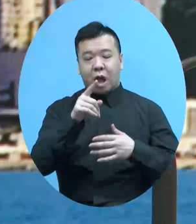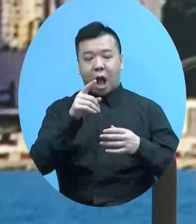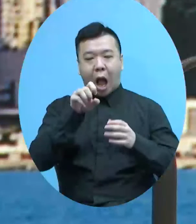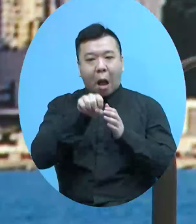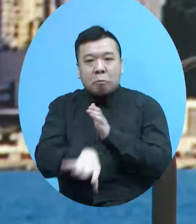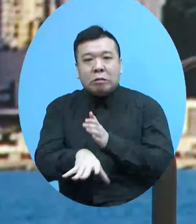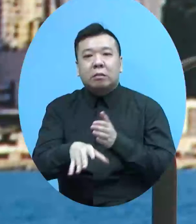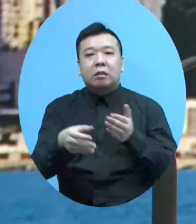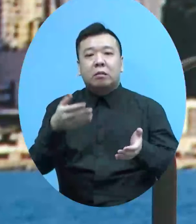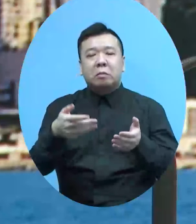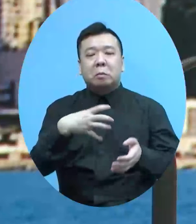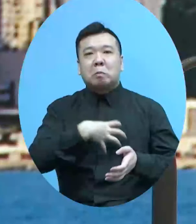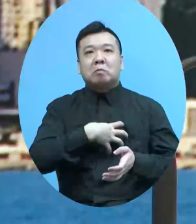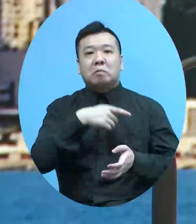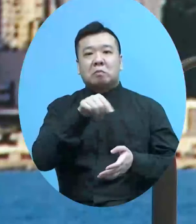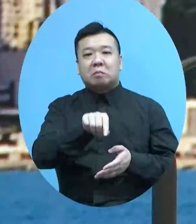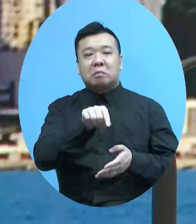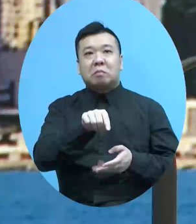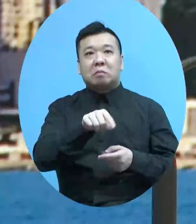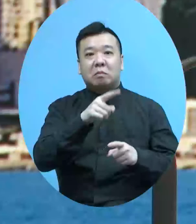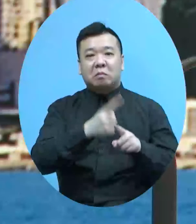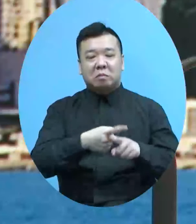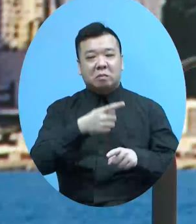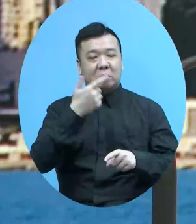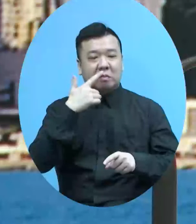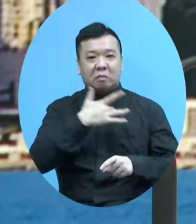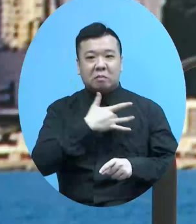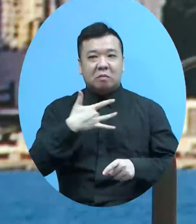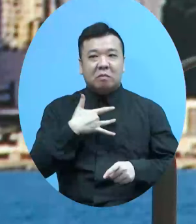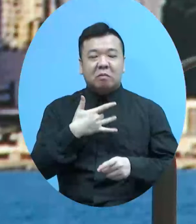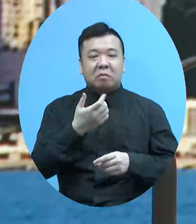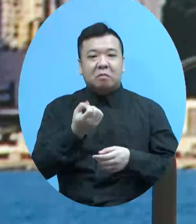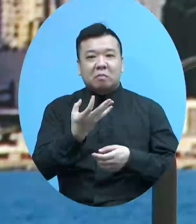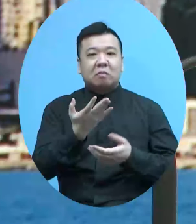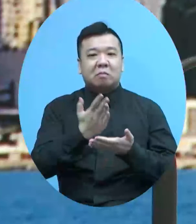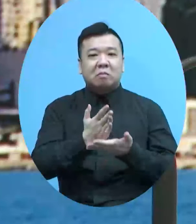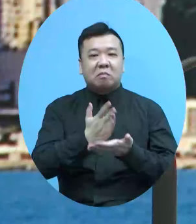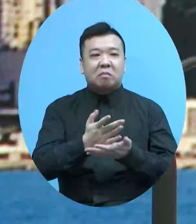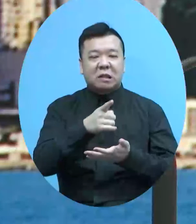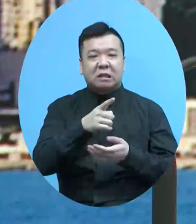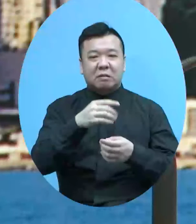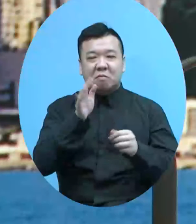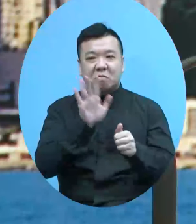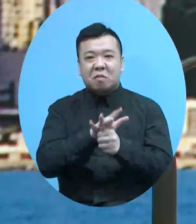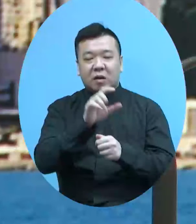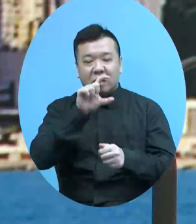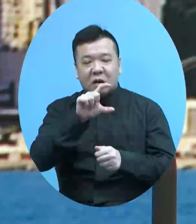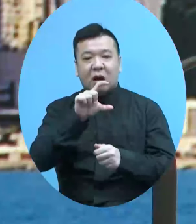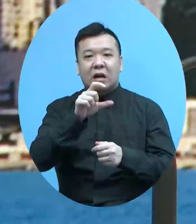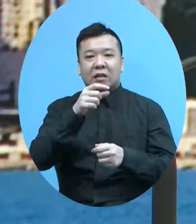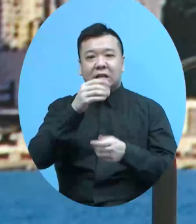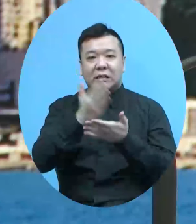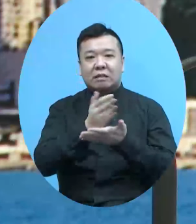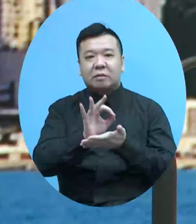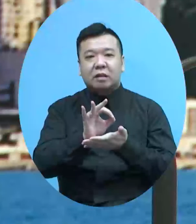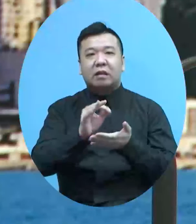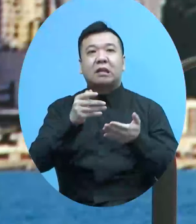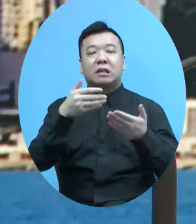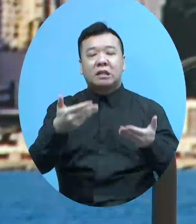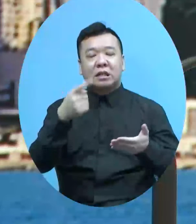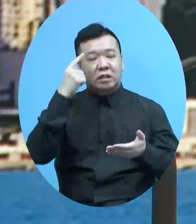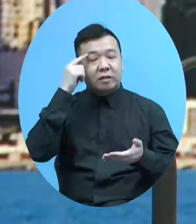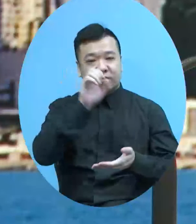略了可能他未必是一個新型冠狀病毒感染個案就未必會特意幫他們留樣本那但是就是